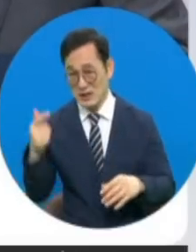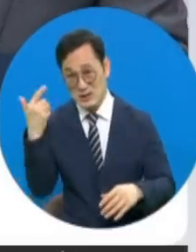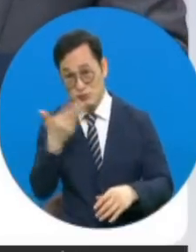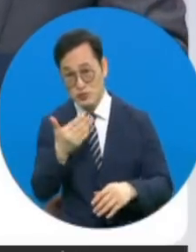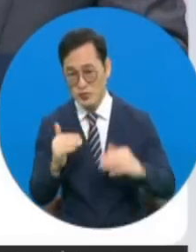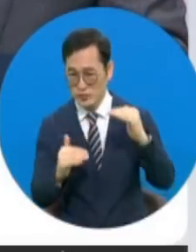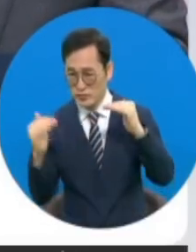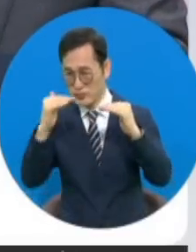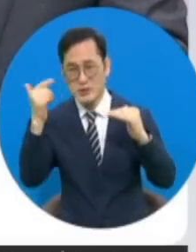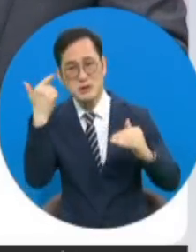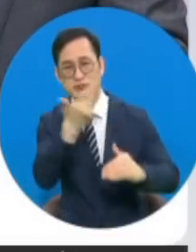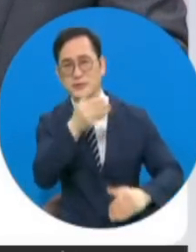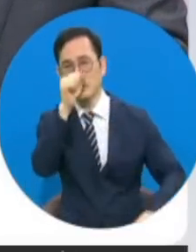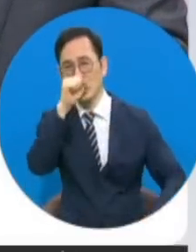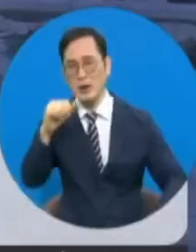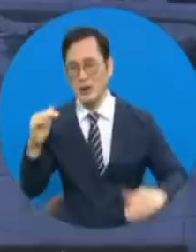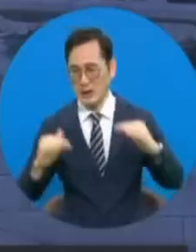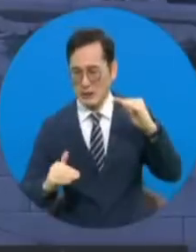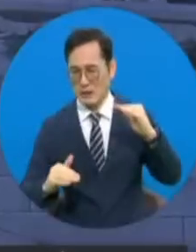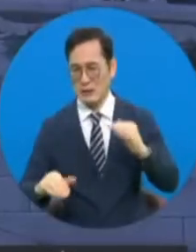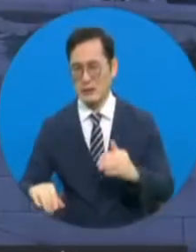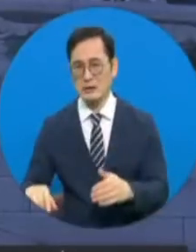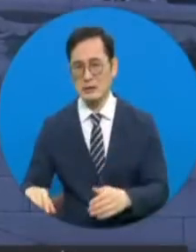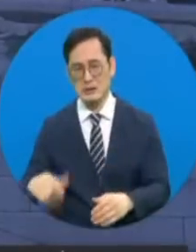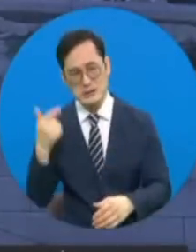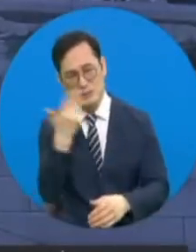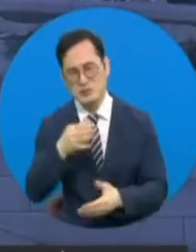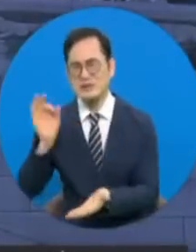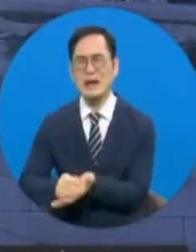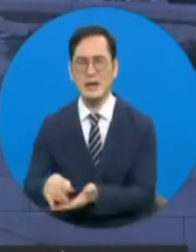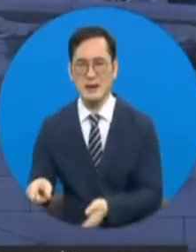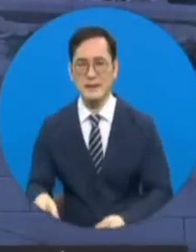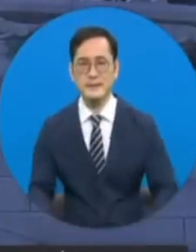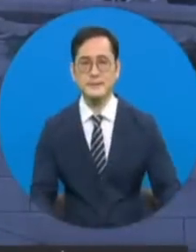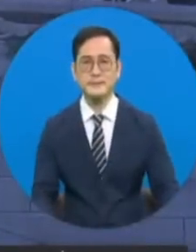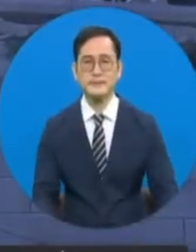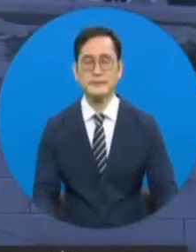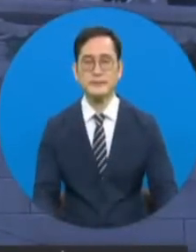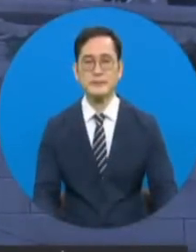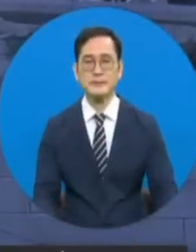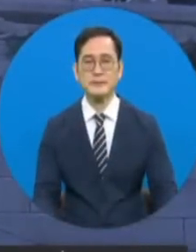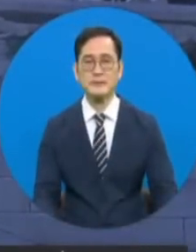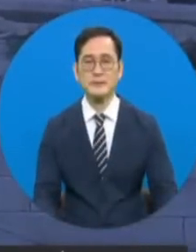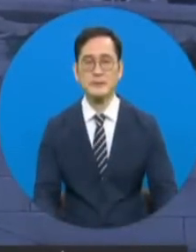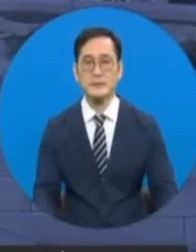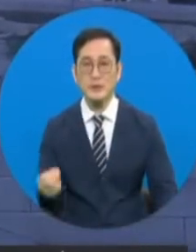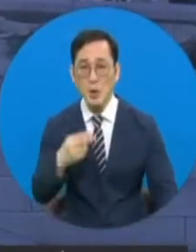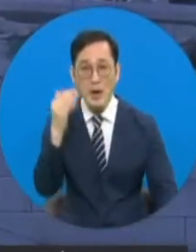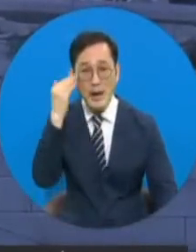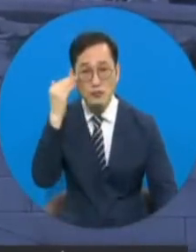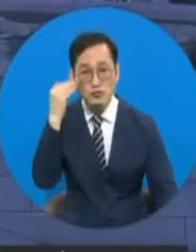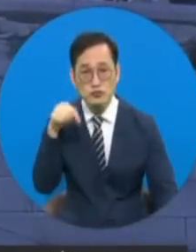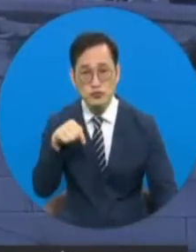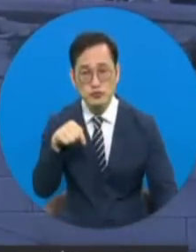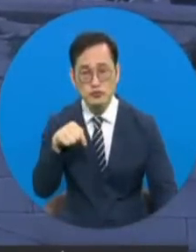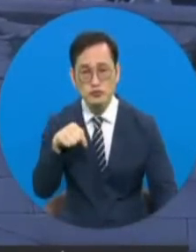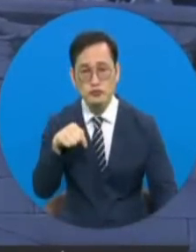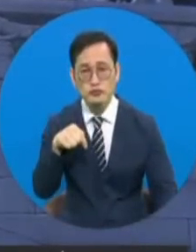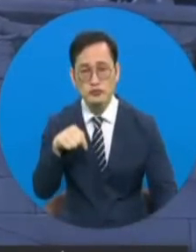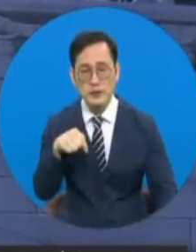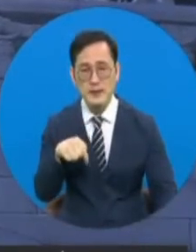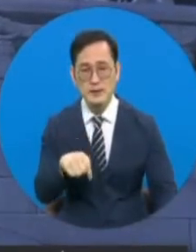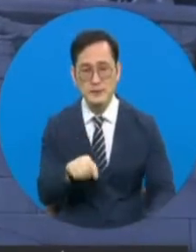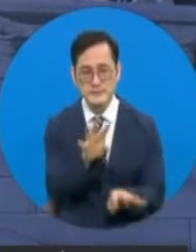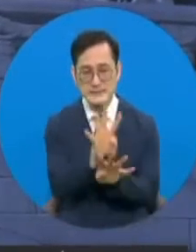여러분들은 어떻게 보십니까 그런가 하면 우리 대한민국의 이른바 한국판 사드 라고 불리는 엘샘